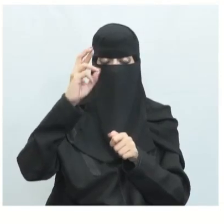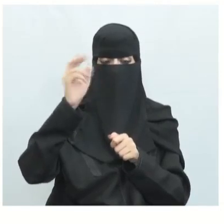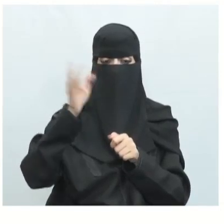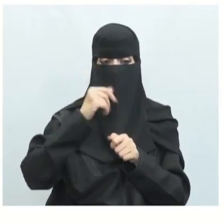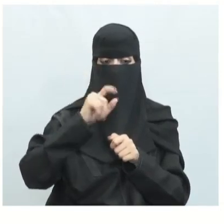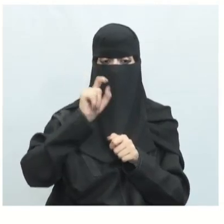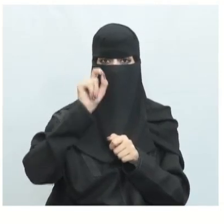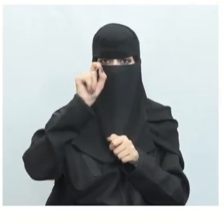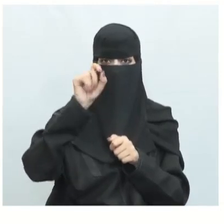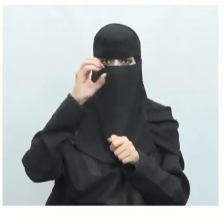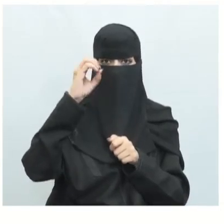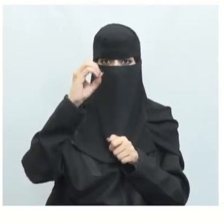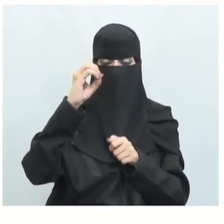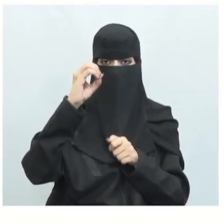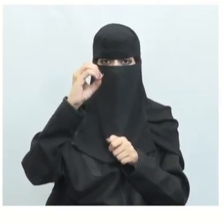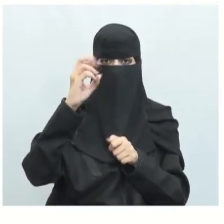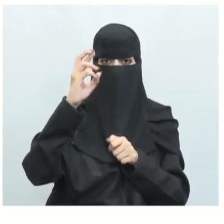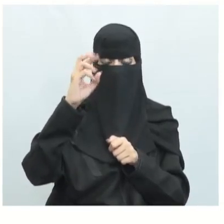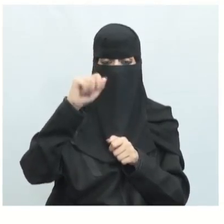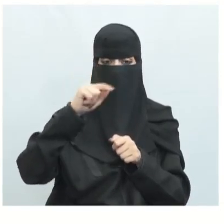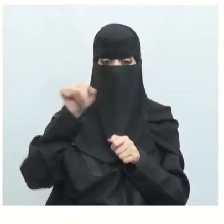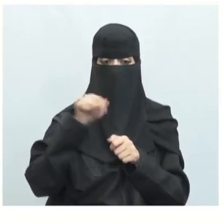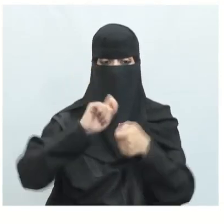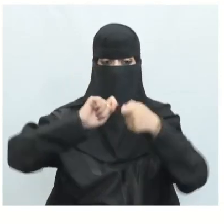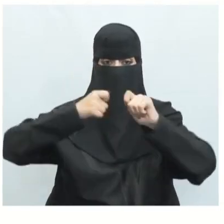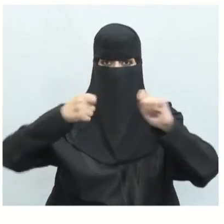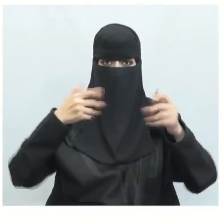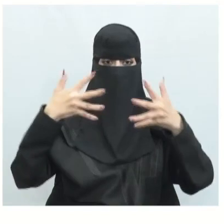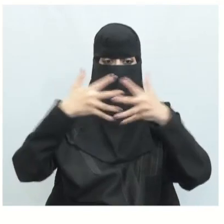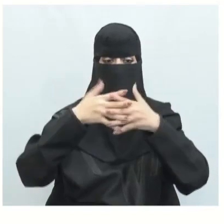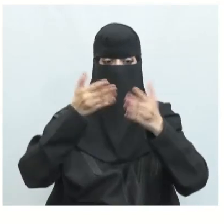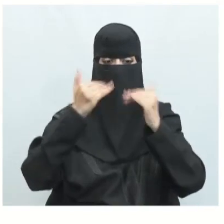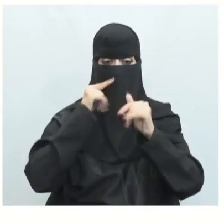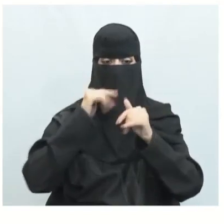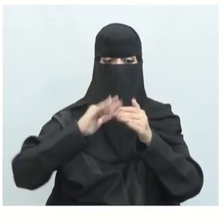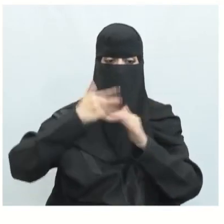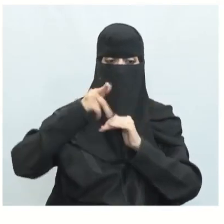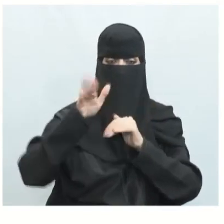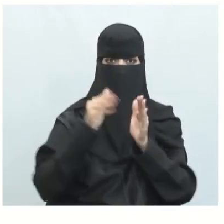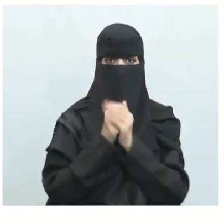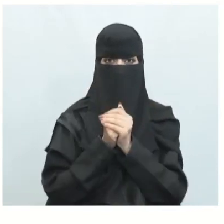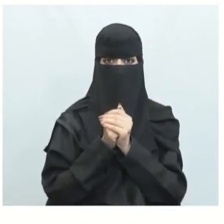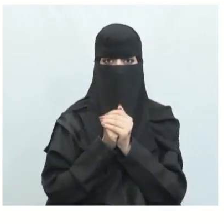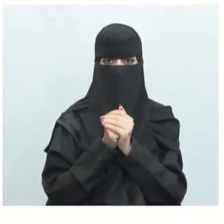بمعنى العقد عدد العقد في المخطط ثم الفور الداخله لدينا هنا نايور